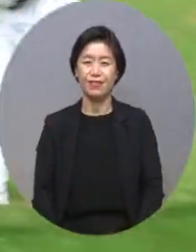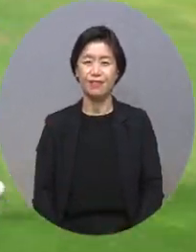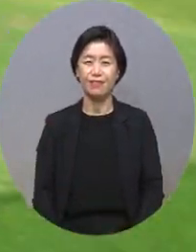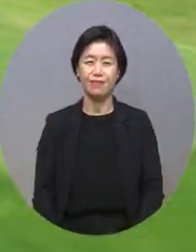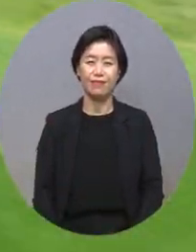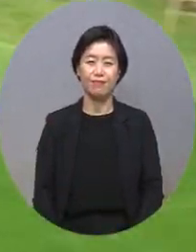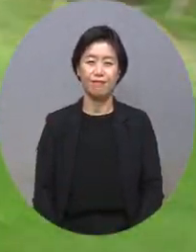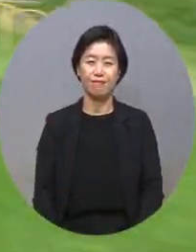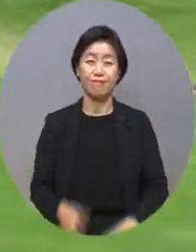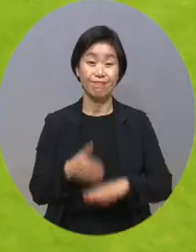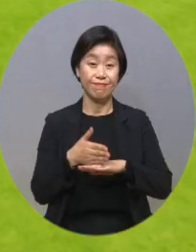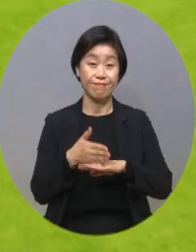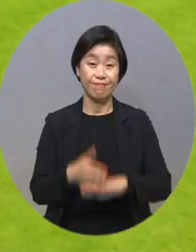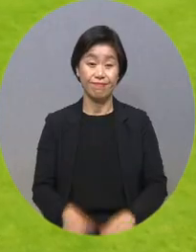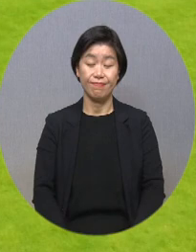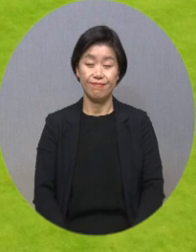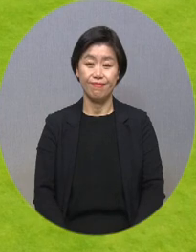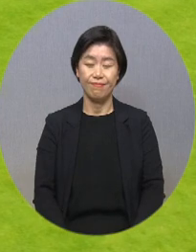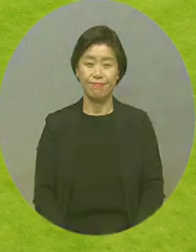왼쪽이에요. 감사합니다.